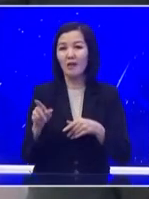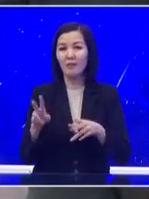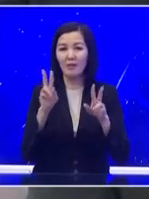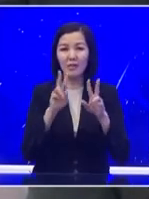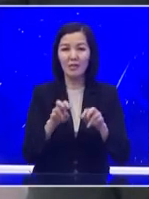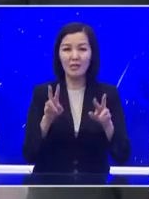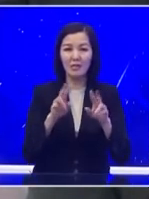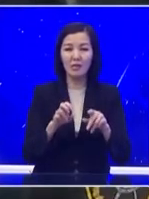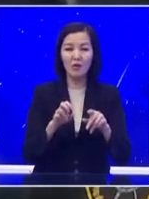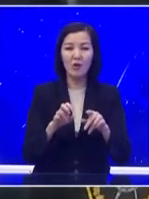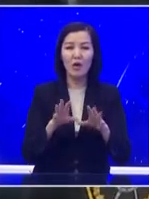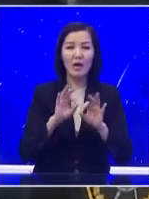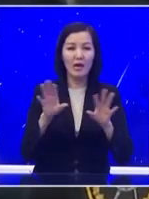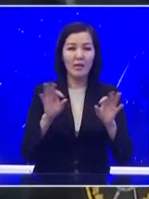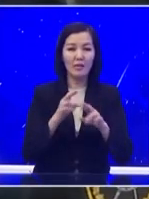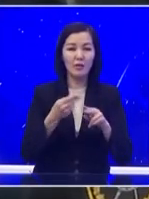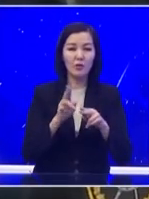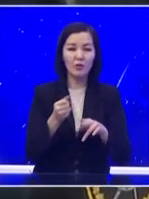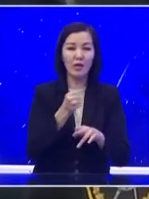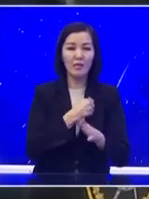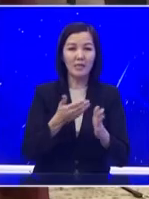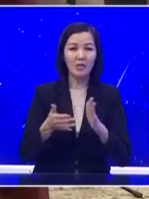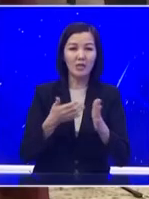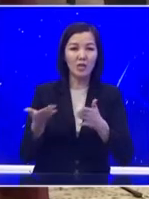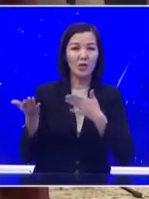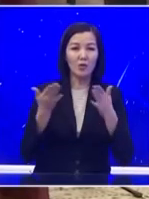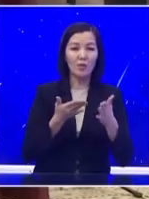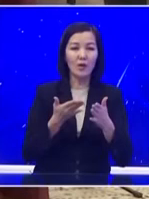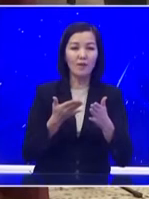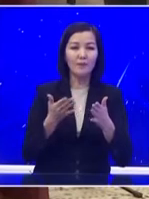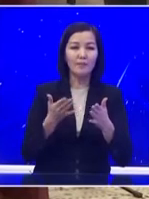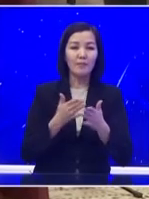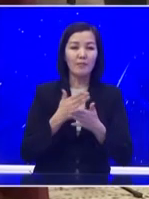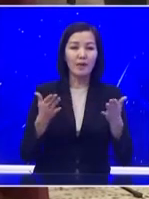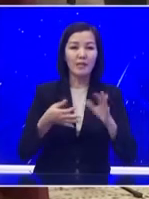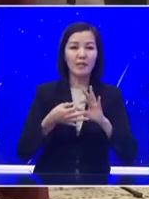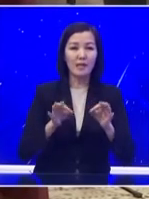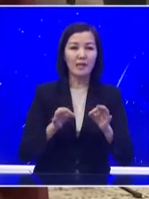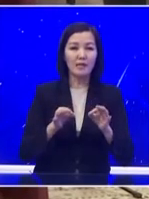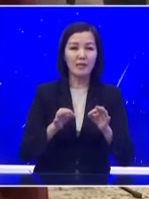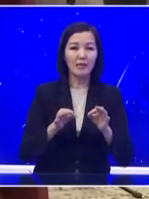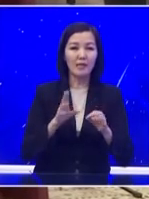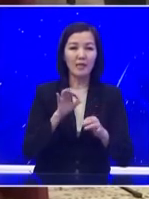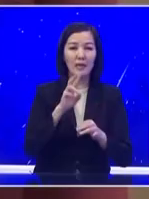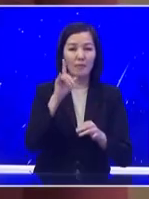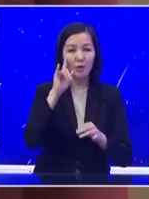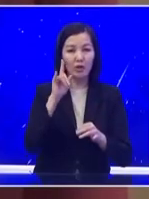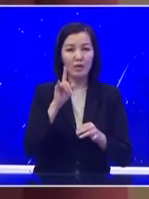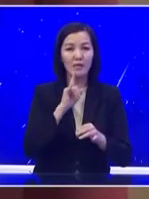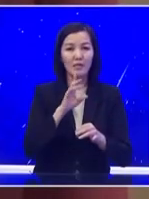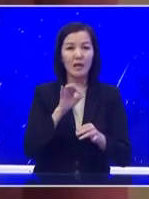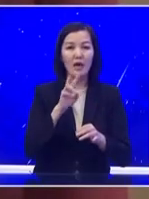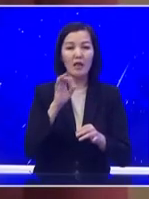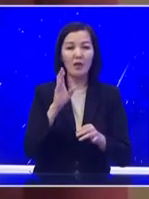жұмыстары мәселесі көтерілді. Сондай-ақ әскерге шақыруға дайындықтың кеңейтілген бағыттары айқындалды. Олардың қатарында